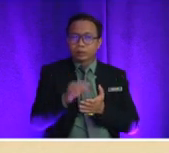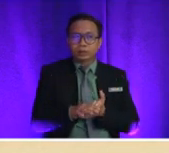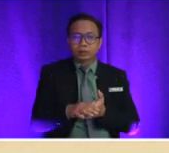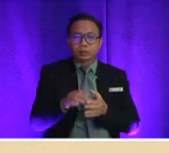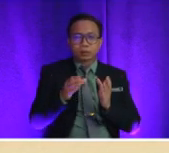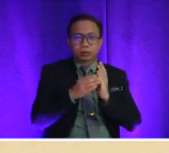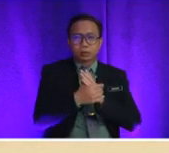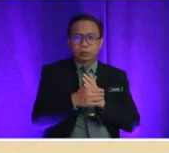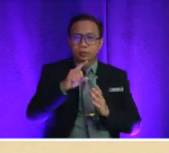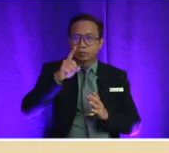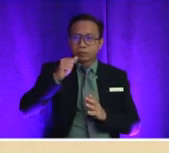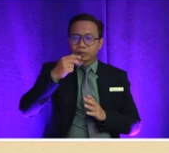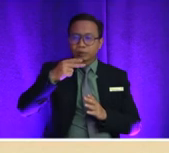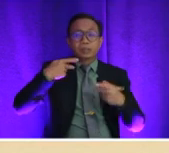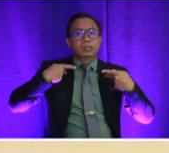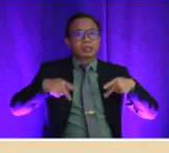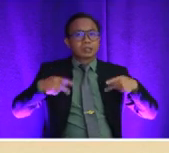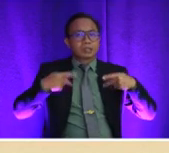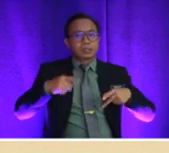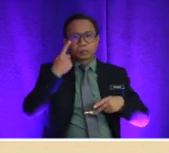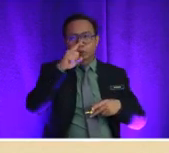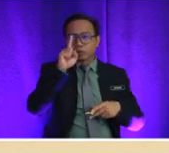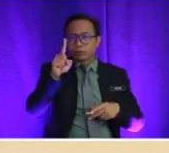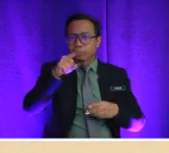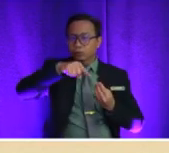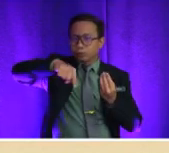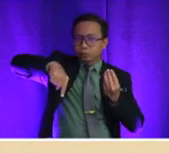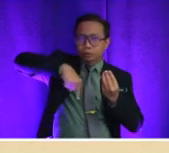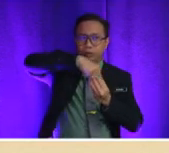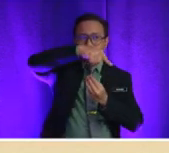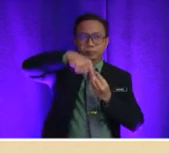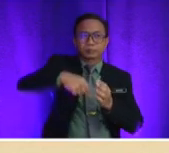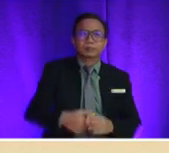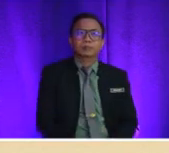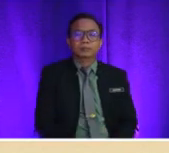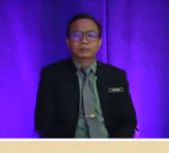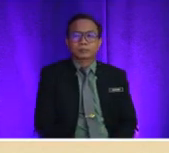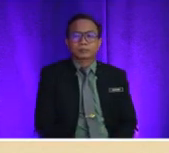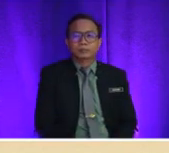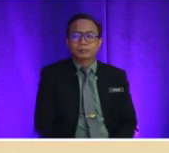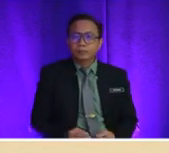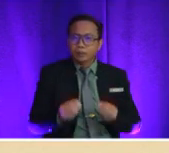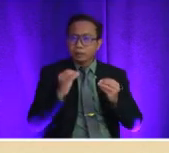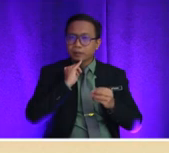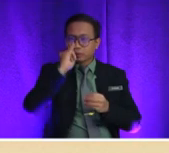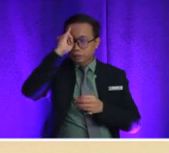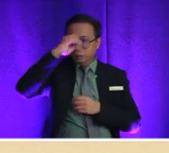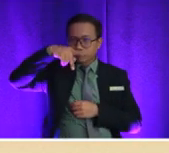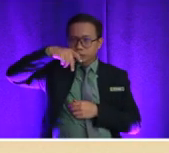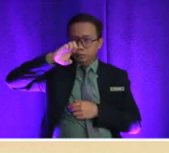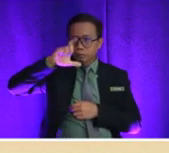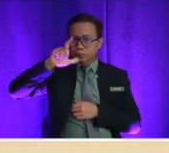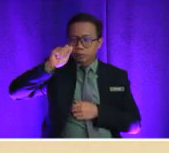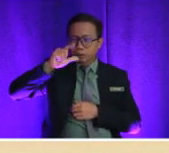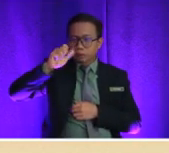zahh Aqua Aqua interest untuk satu persingan ini untuk satu persingan baik dibagi induk ikan pelage dengan harga